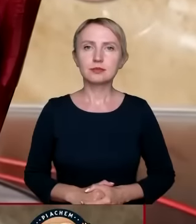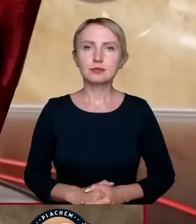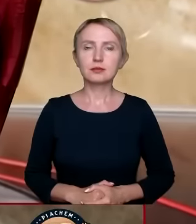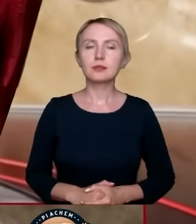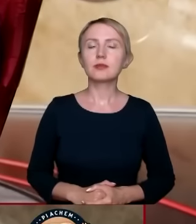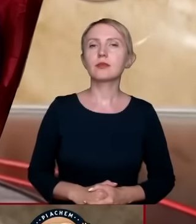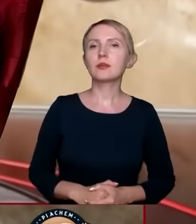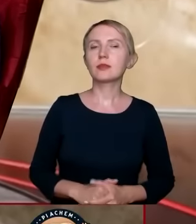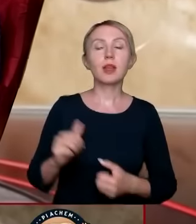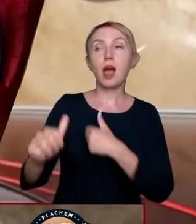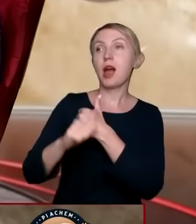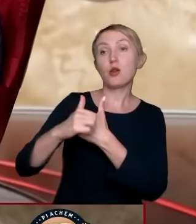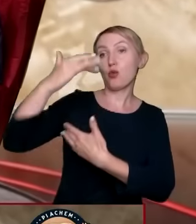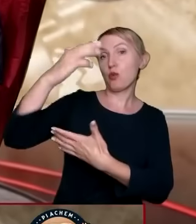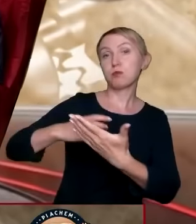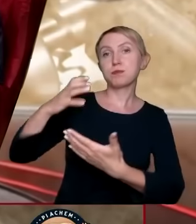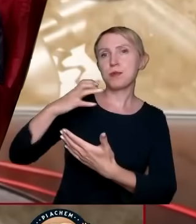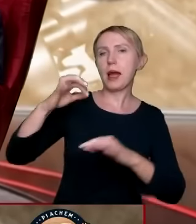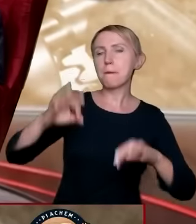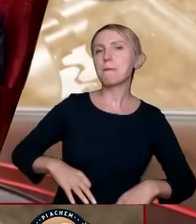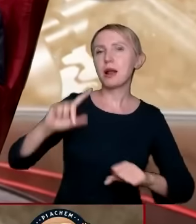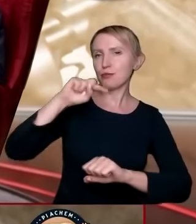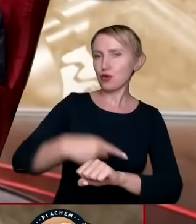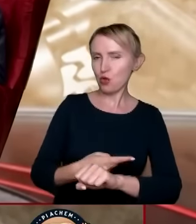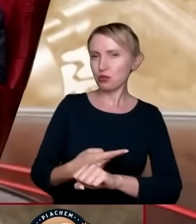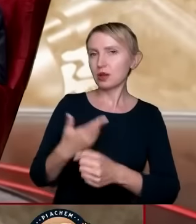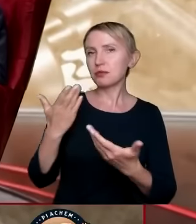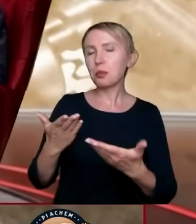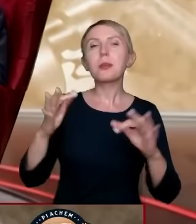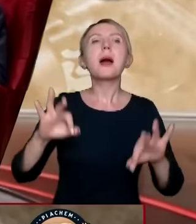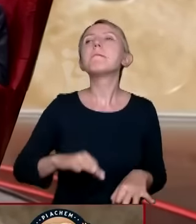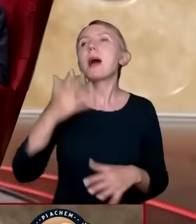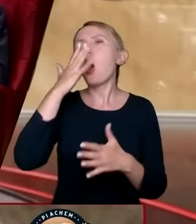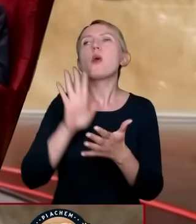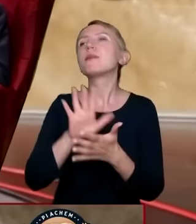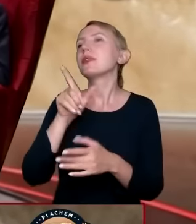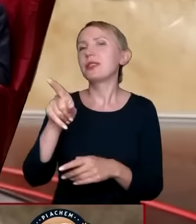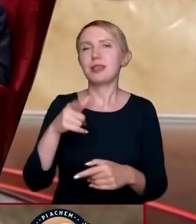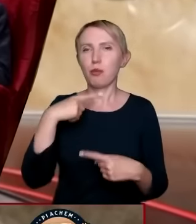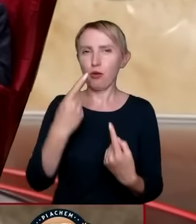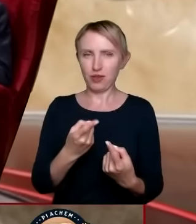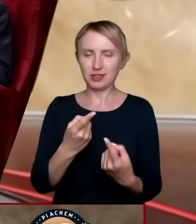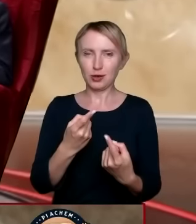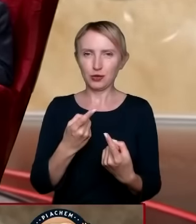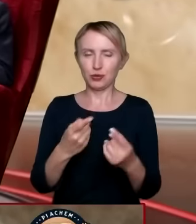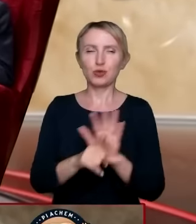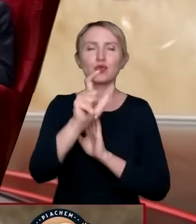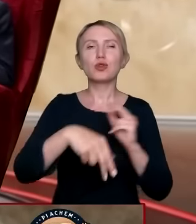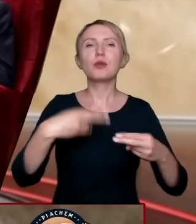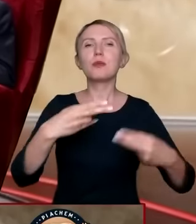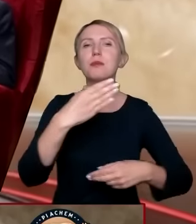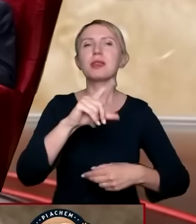Przebogata argumentacja merytoryczna pana prokuratora. To pan tak uważa. Mówi do redaktora Michała